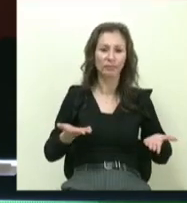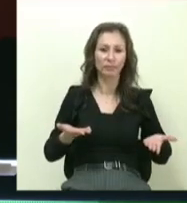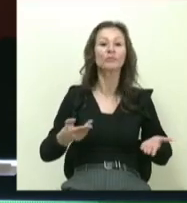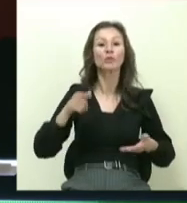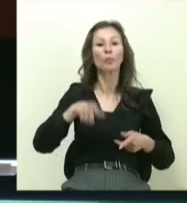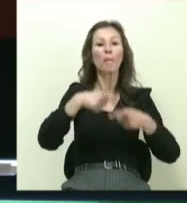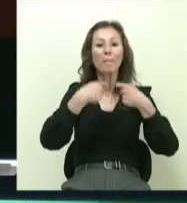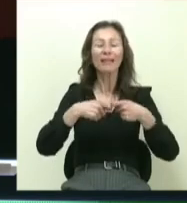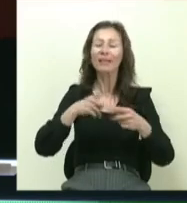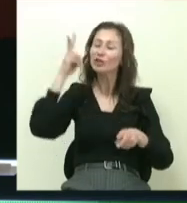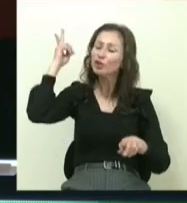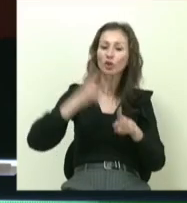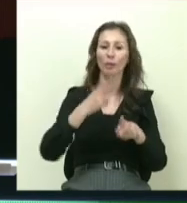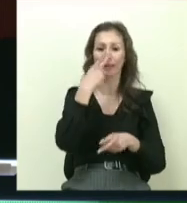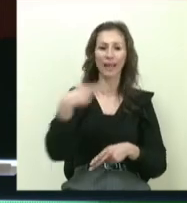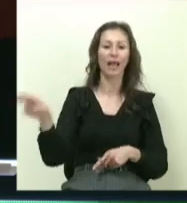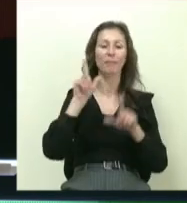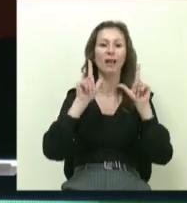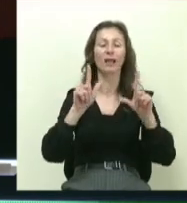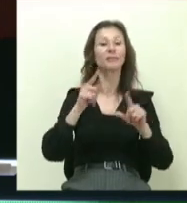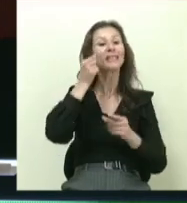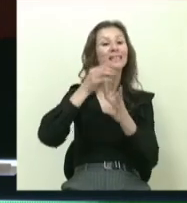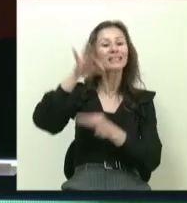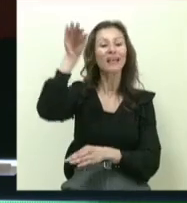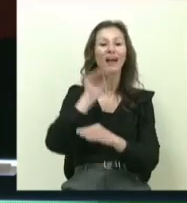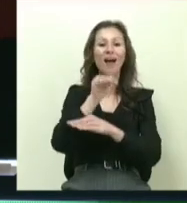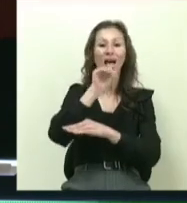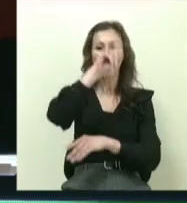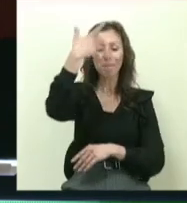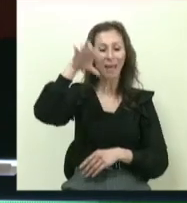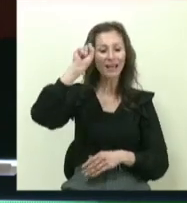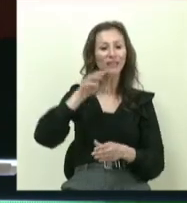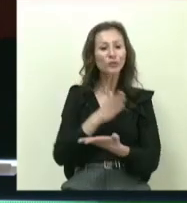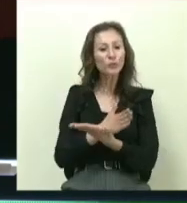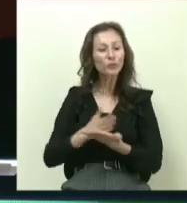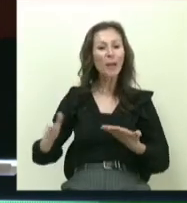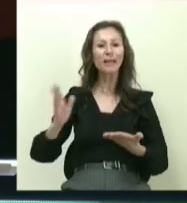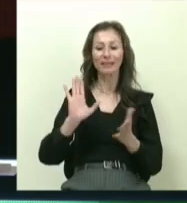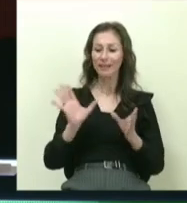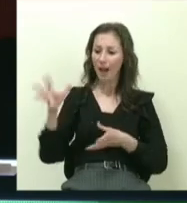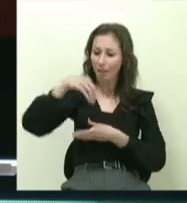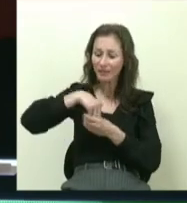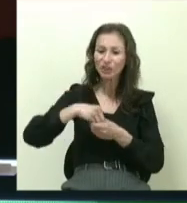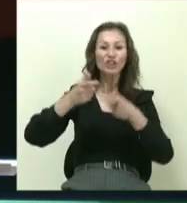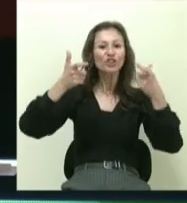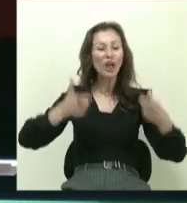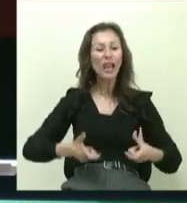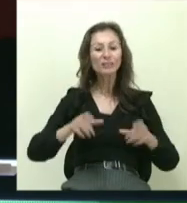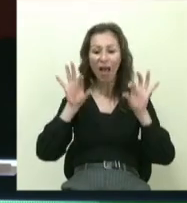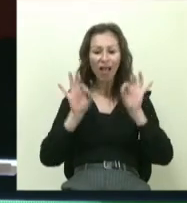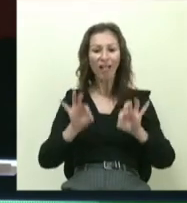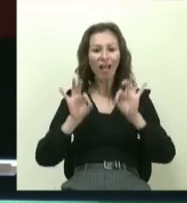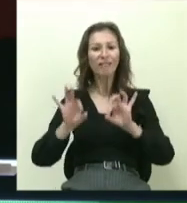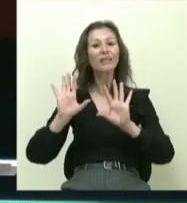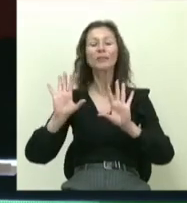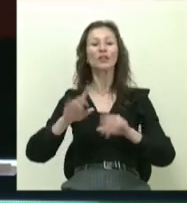bu pratiğin derhal terk edilmesi insan hayatını Merkezi alan Sürdürülebilir ve kapsayıcı şehirleşme kalıplarının